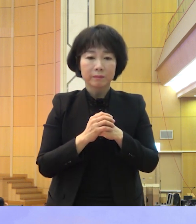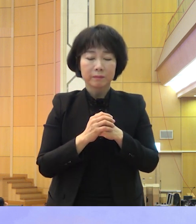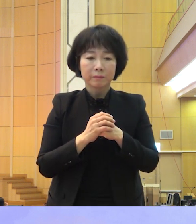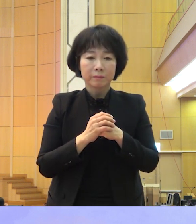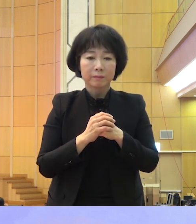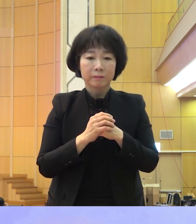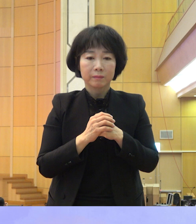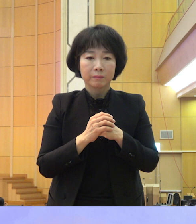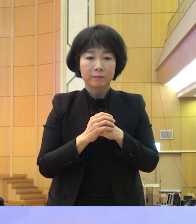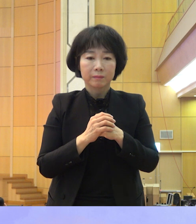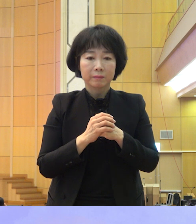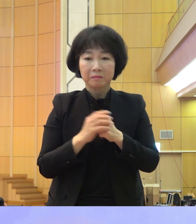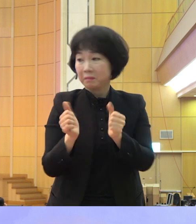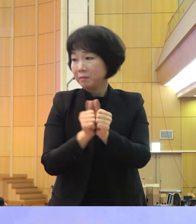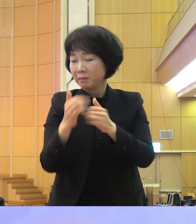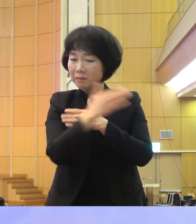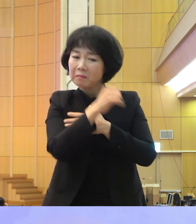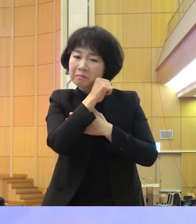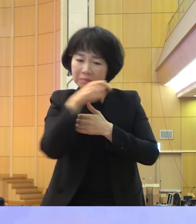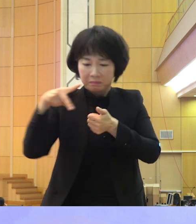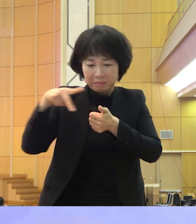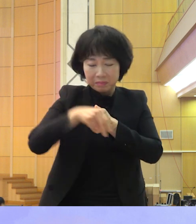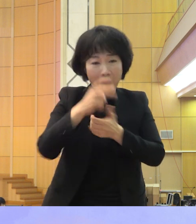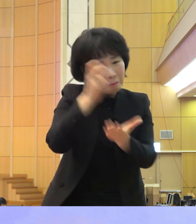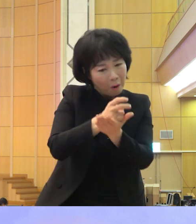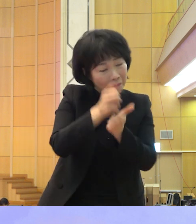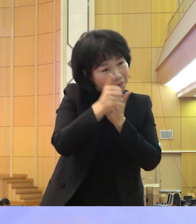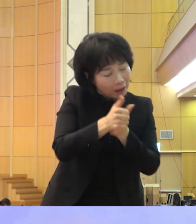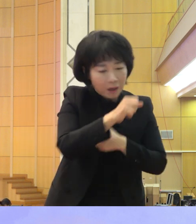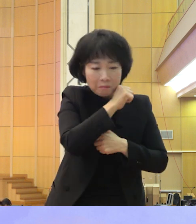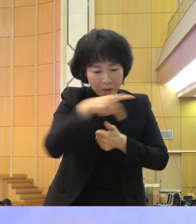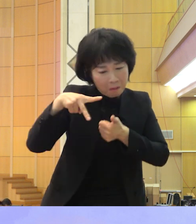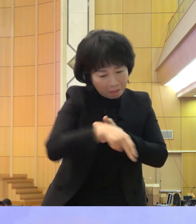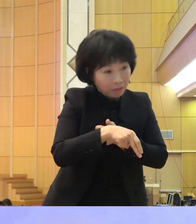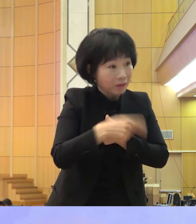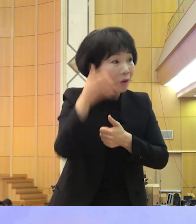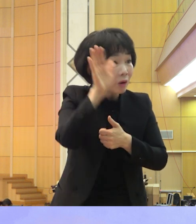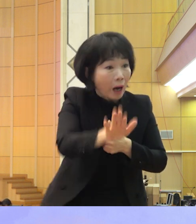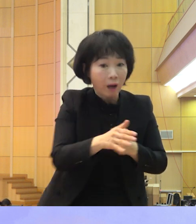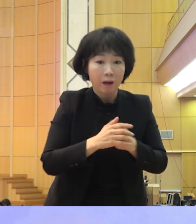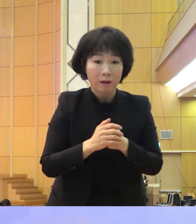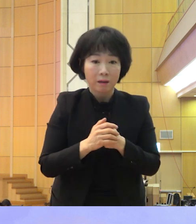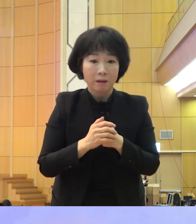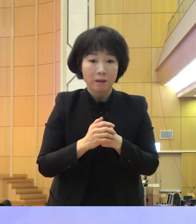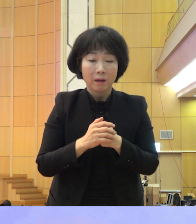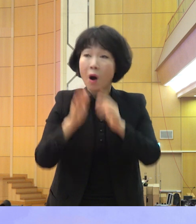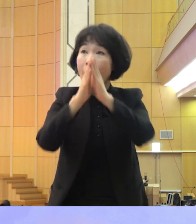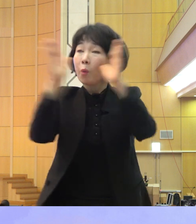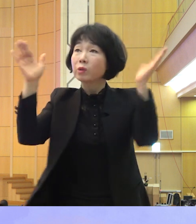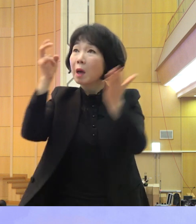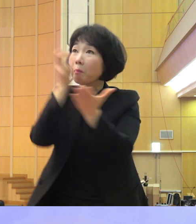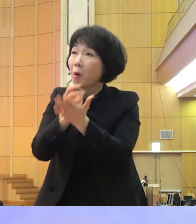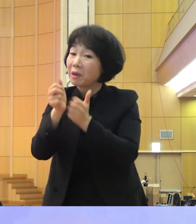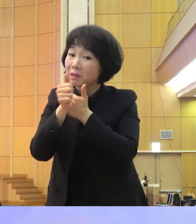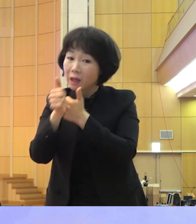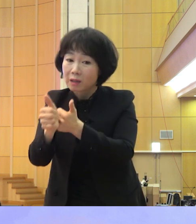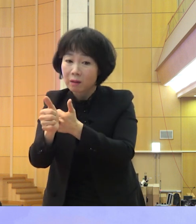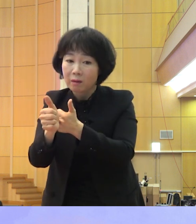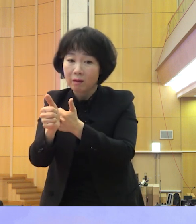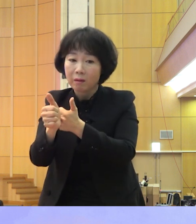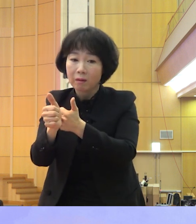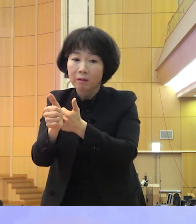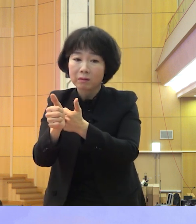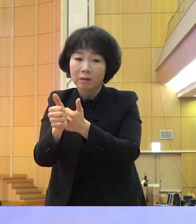양피, 포피를 베어냈잖아요, 율법에 따라서. 응? 그런데 모세 율법에 따라서